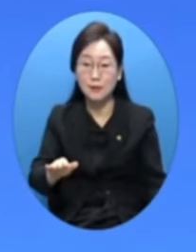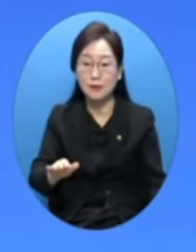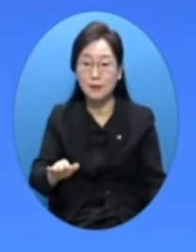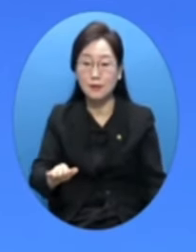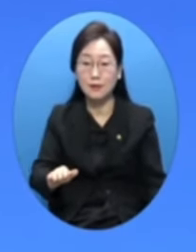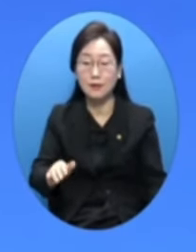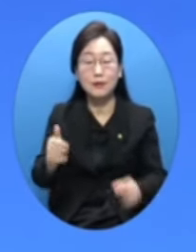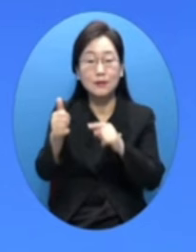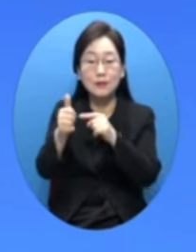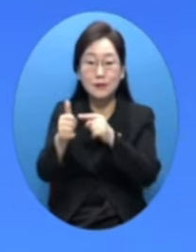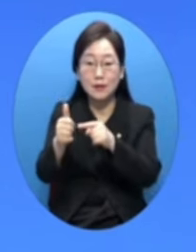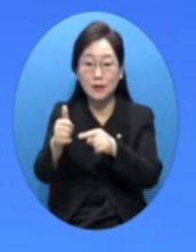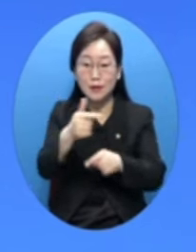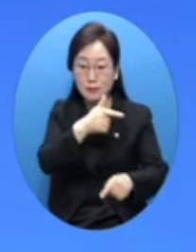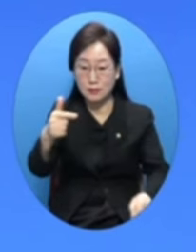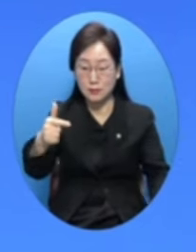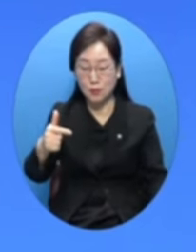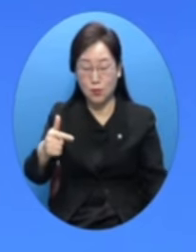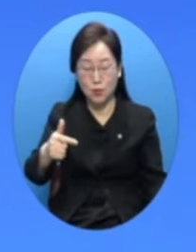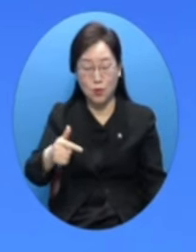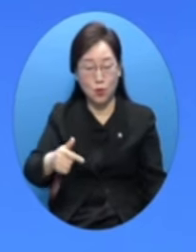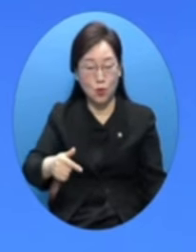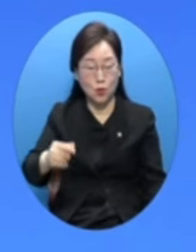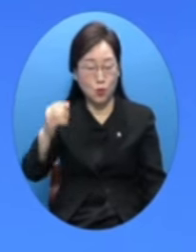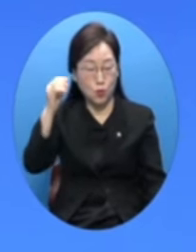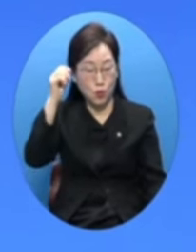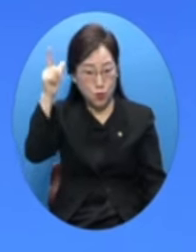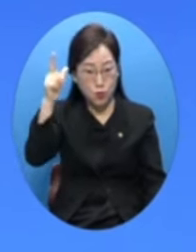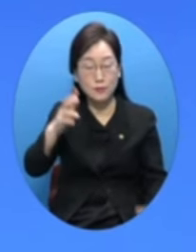그는 큰 용사였지만